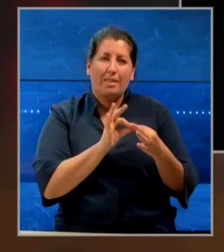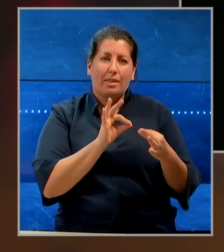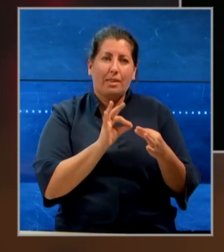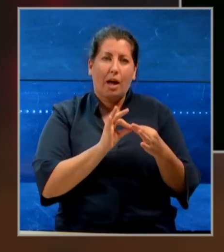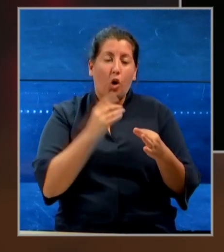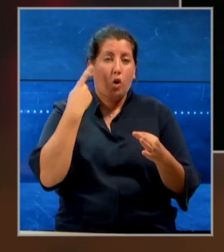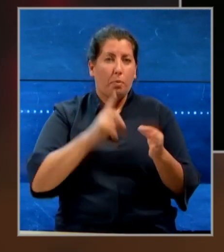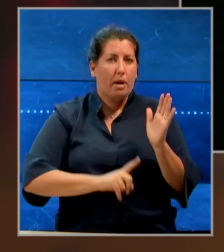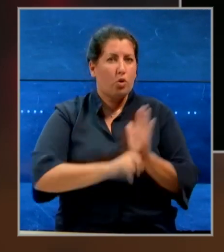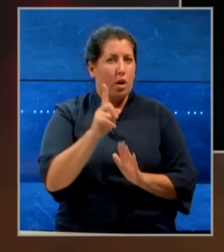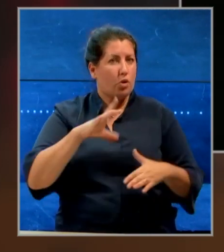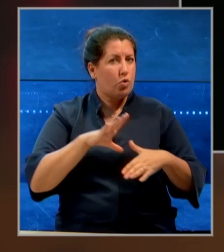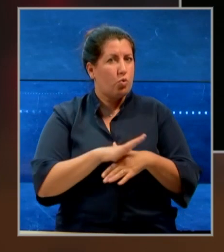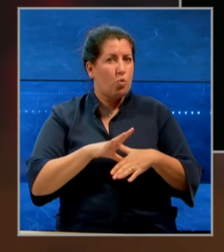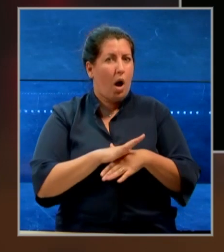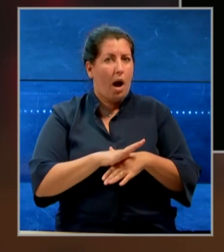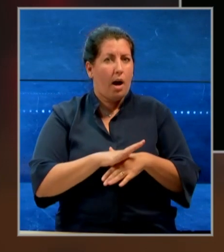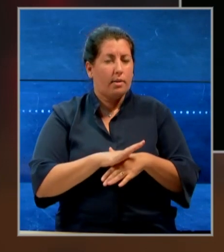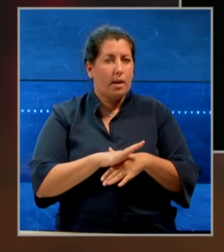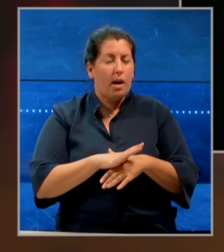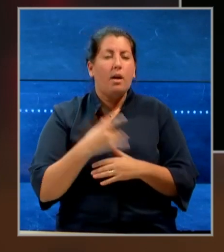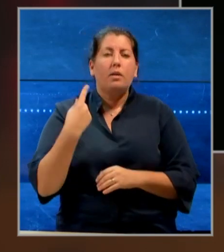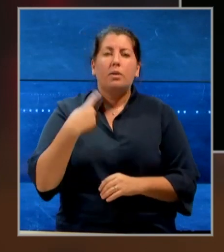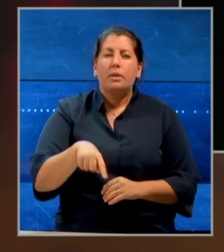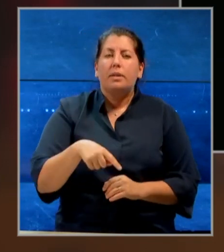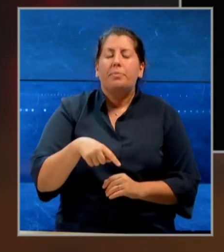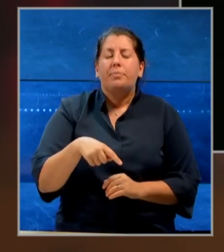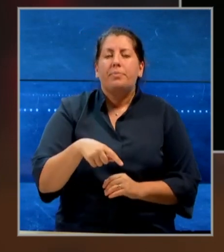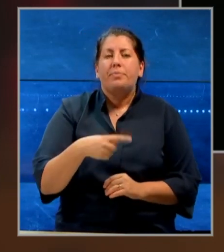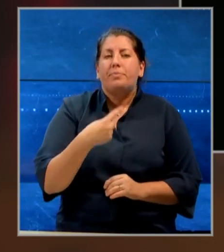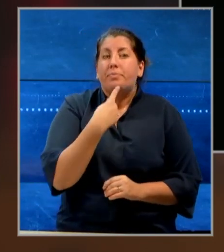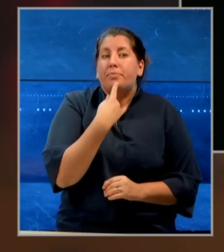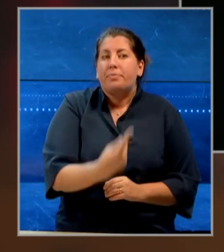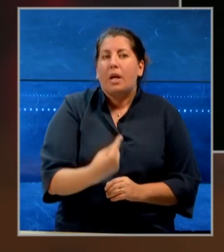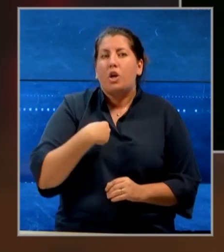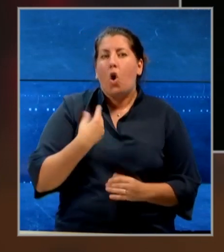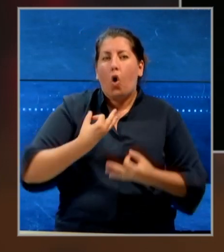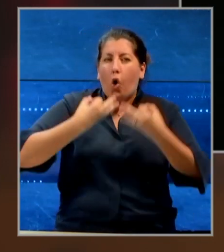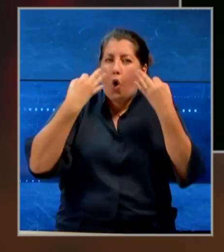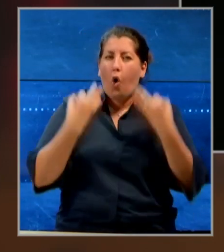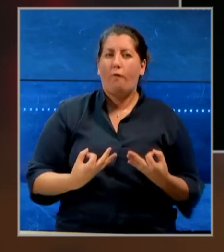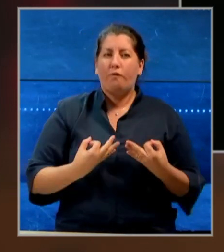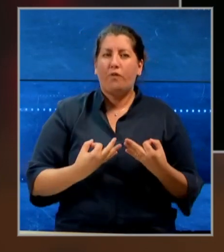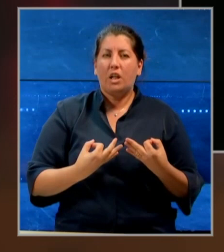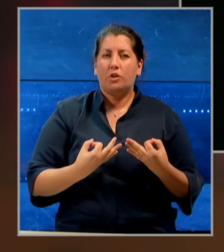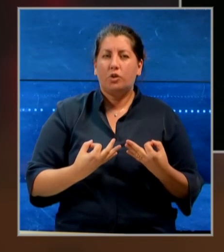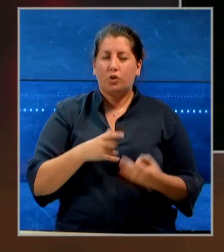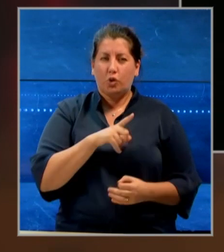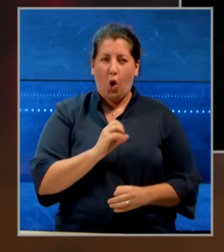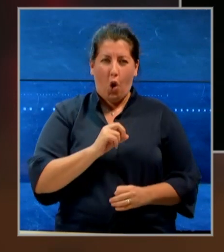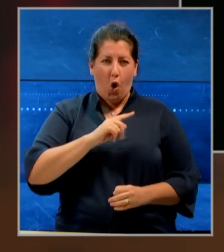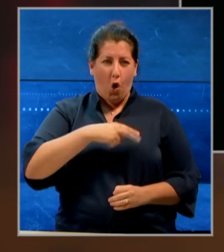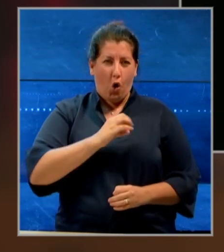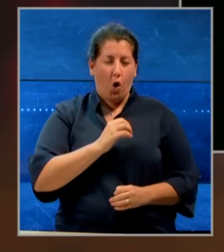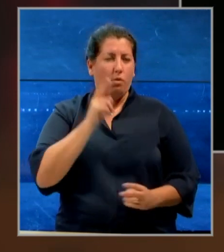è di certo potevamo sposarci. E quindi diciamo che io sono stato convinto da lui in questo incontro che abbiamo